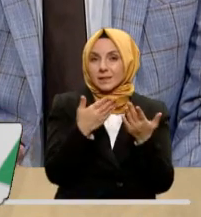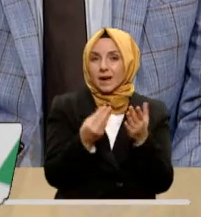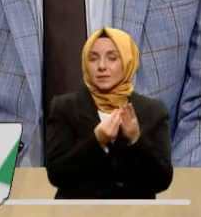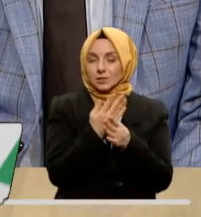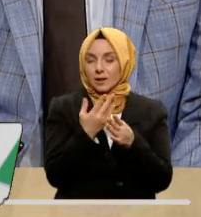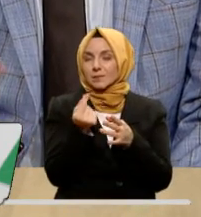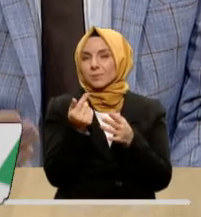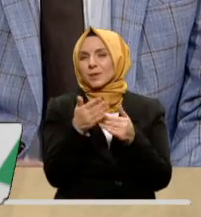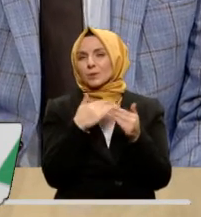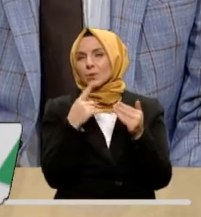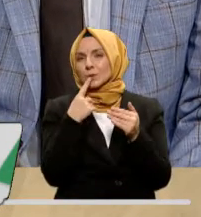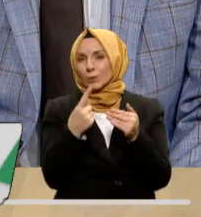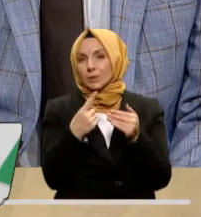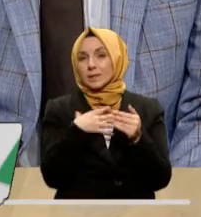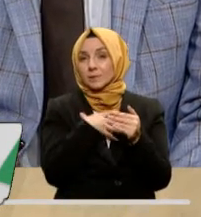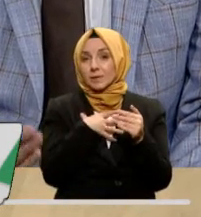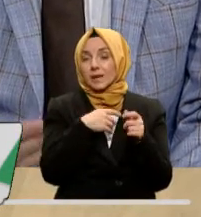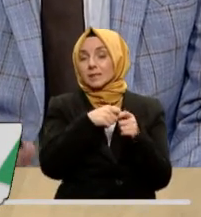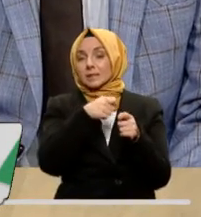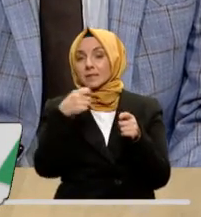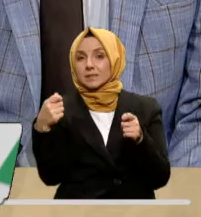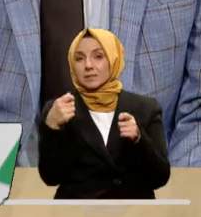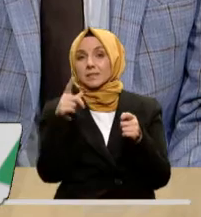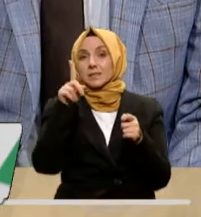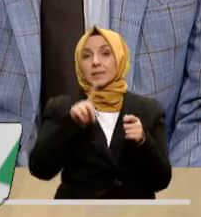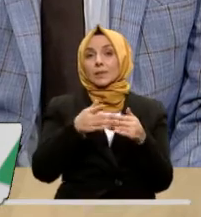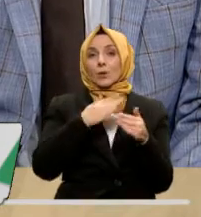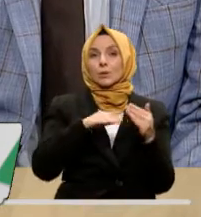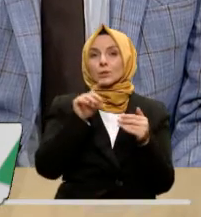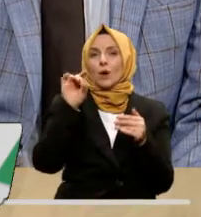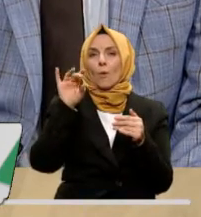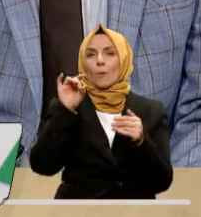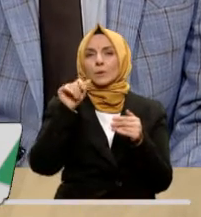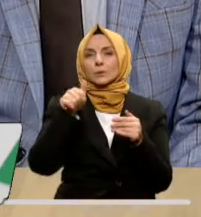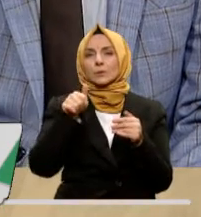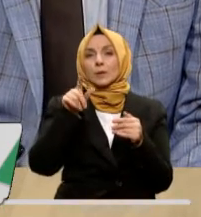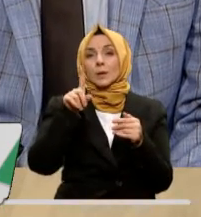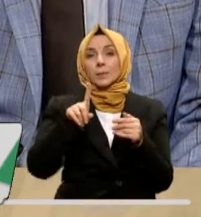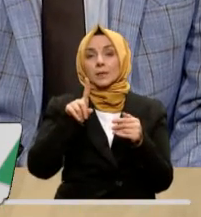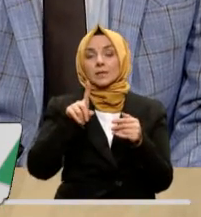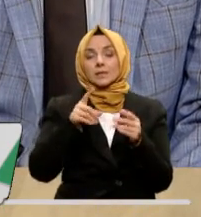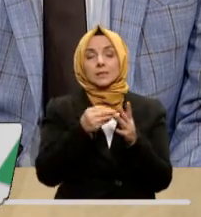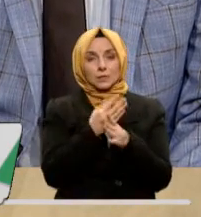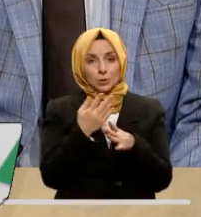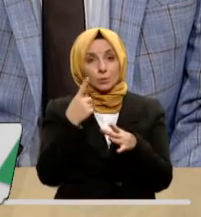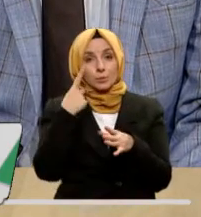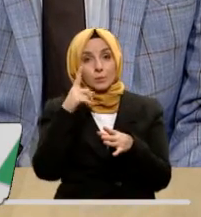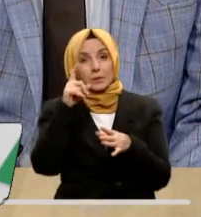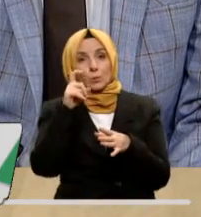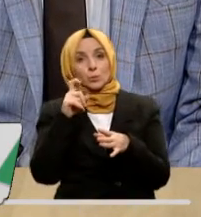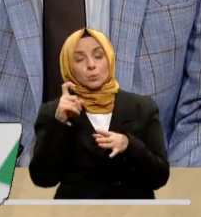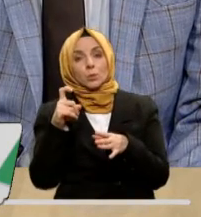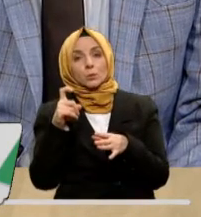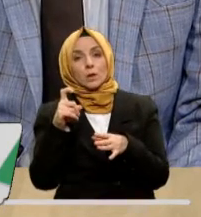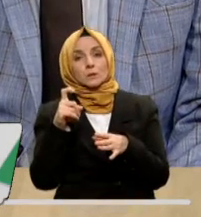önce ifade ettiğim Diyanet Gazetesi ilk önce 15 günde bir çıkmaya başlayıp ta 1990'lı yıllara kadar sonra